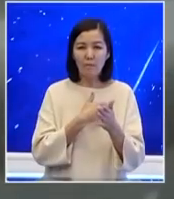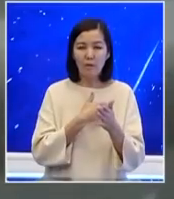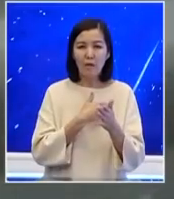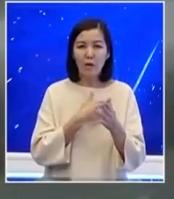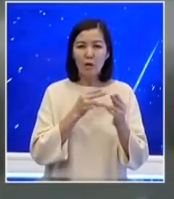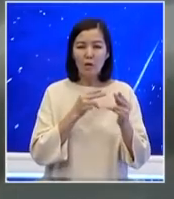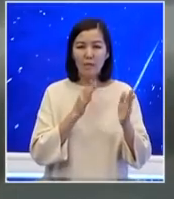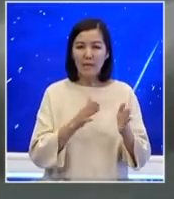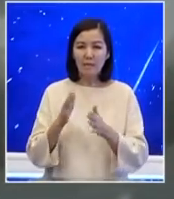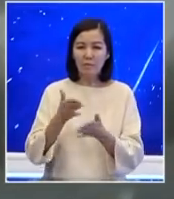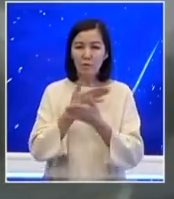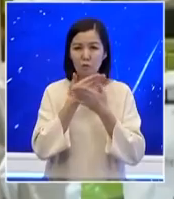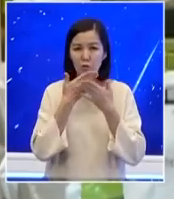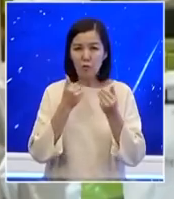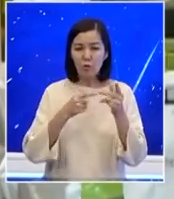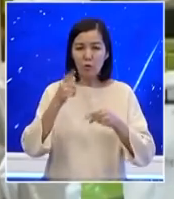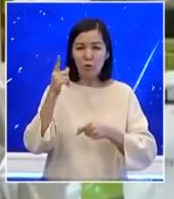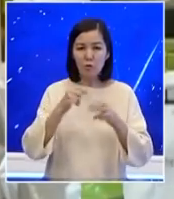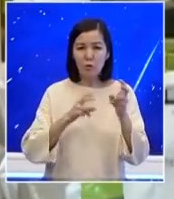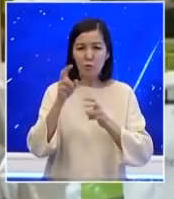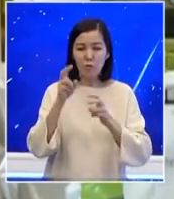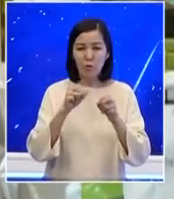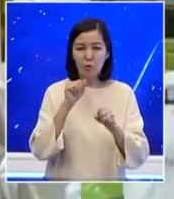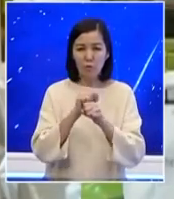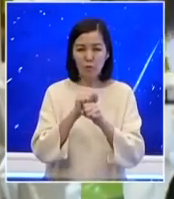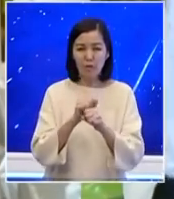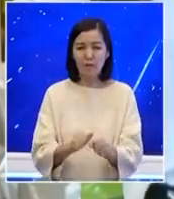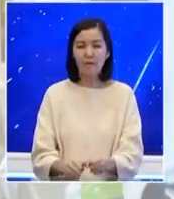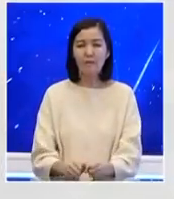тәртіпке салынбауы кесірінен сүт өндірісі ақсап қалды дейді.